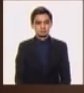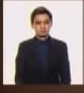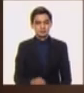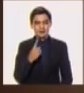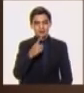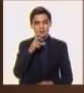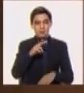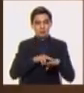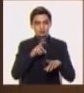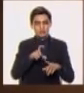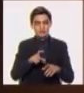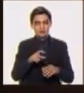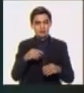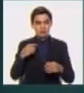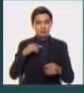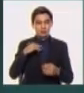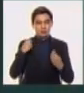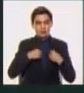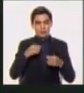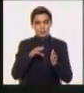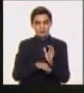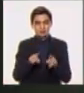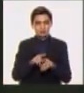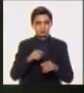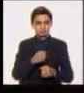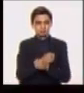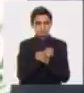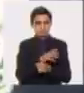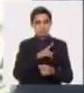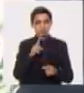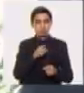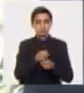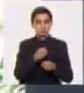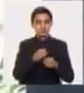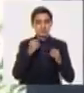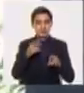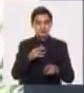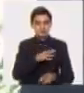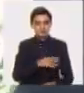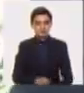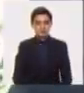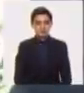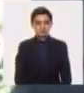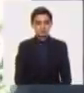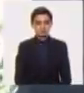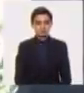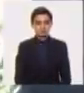Бір полицейді жалаңаш жігіттер қылғындырғаннан кейін не істеген? Незаконно лишение свободы.